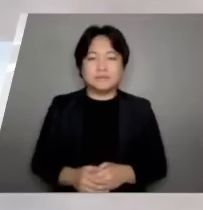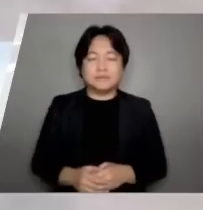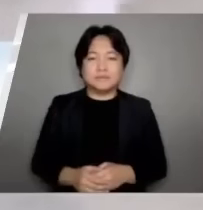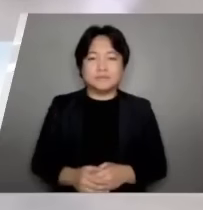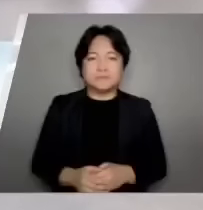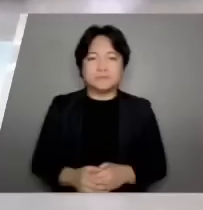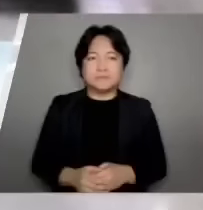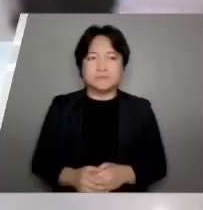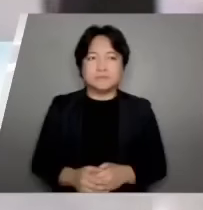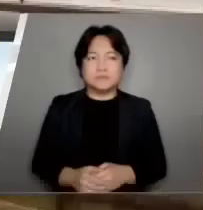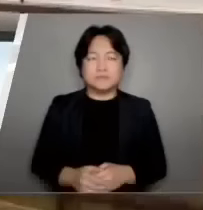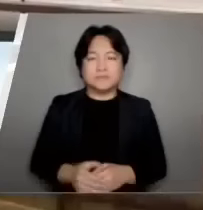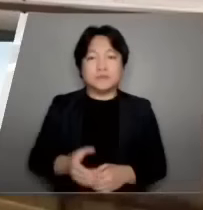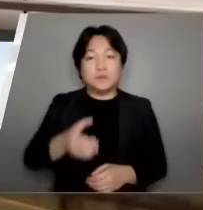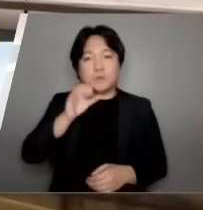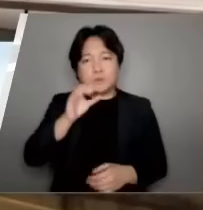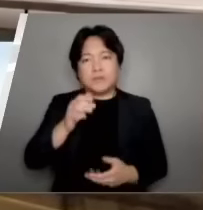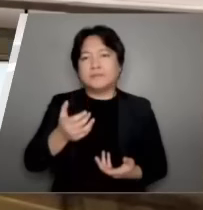tis-tisin.